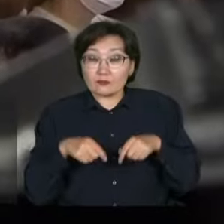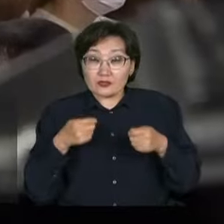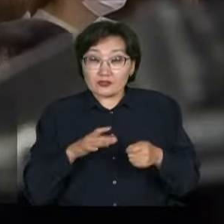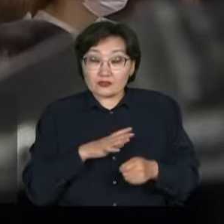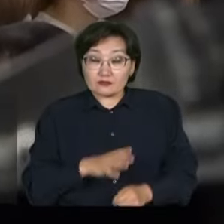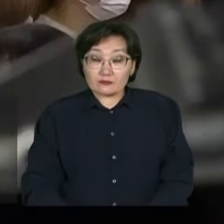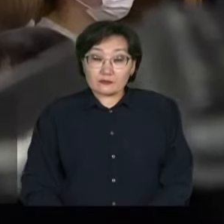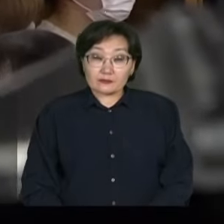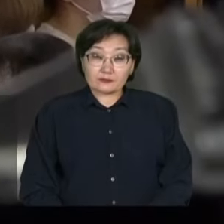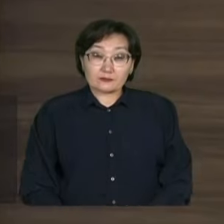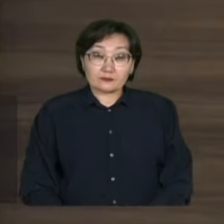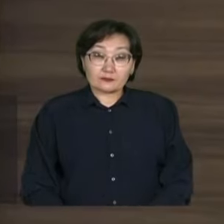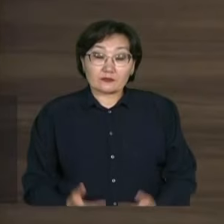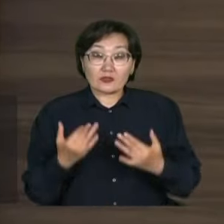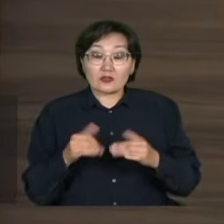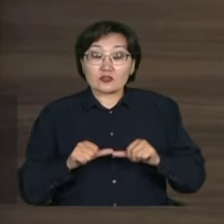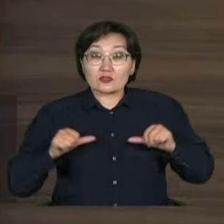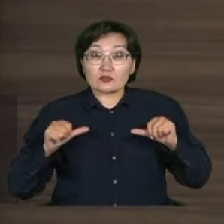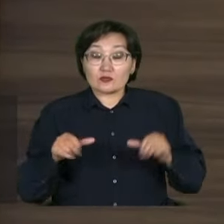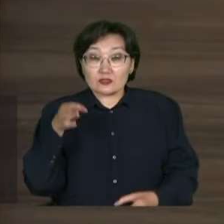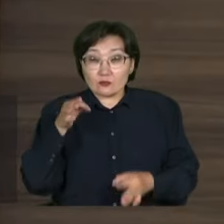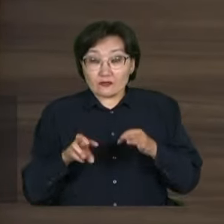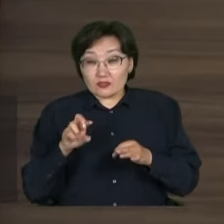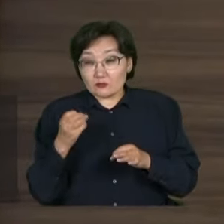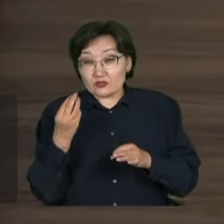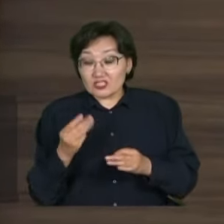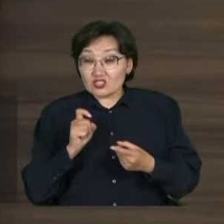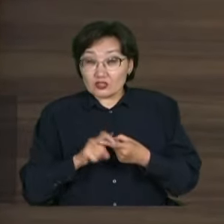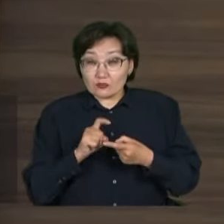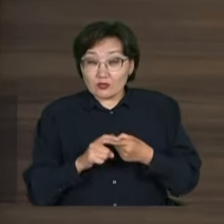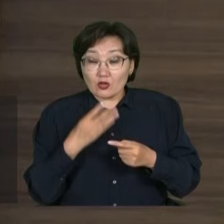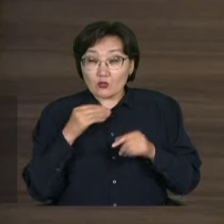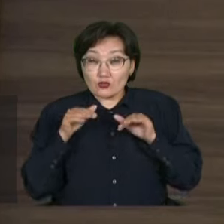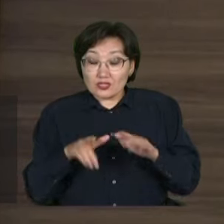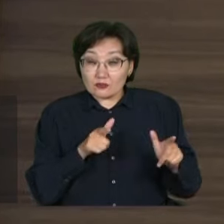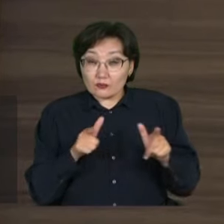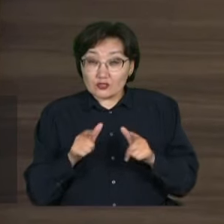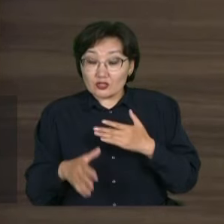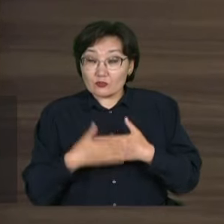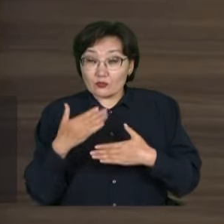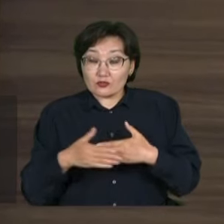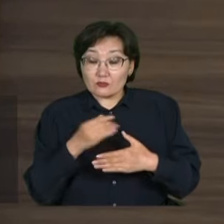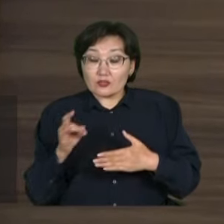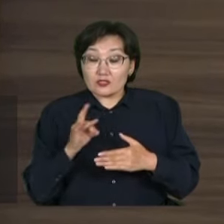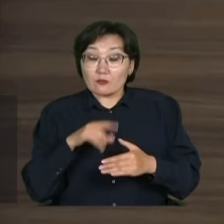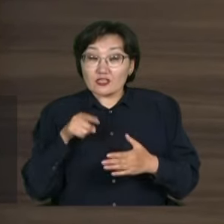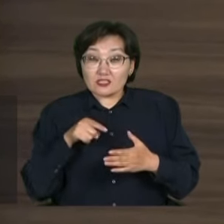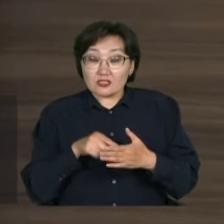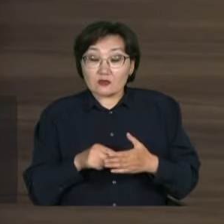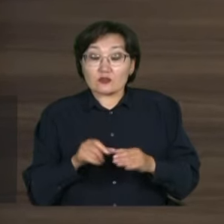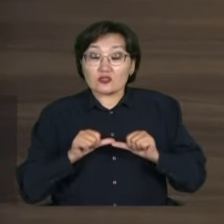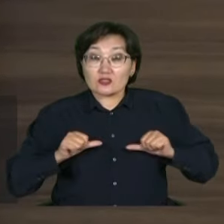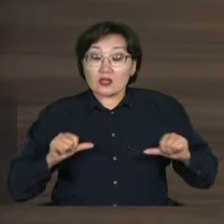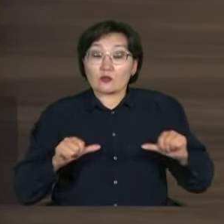Отбывание, лишение свободы Бишімбаева. Алқабилер соты Қуандық Бишімбаевқа қатысты өз үкімін шығарды. Жазаның мөлшері туралы мәселені алқабилер